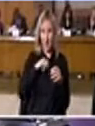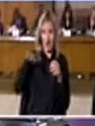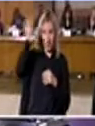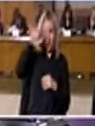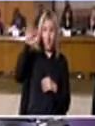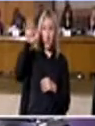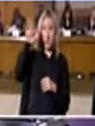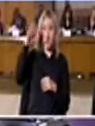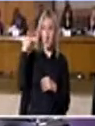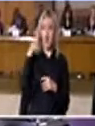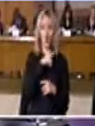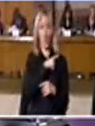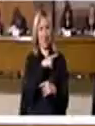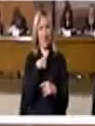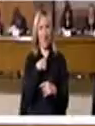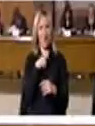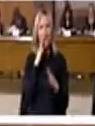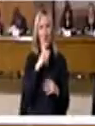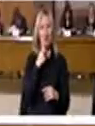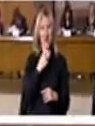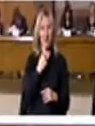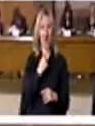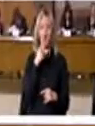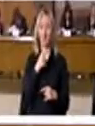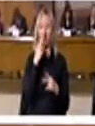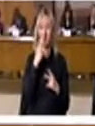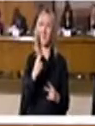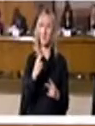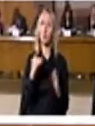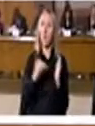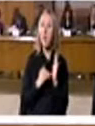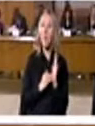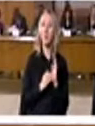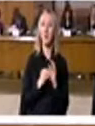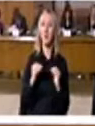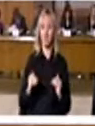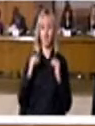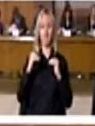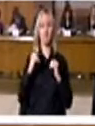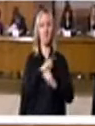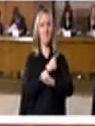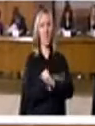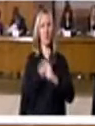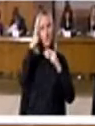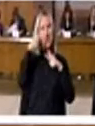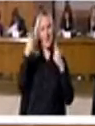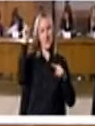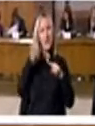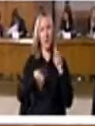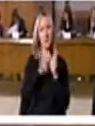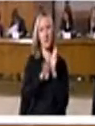moja prethodna govornica, uvidjeli da je potrebno jačati svest o zabrani diskriminacije i